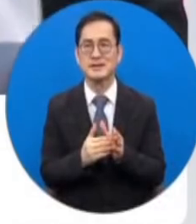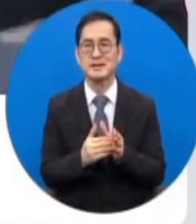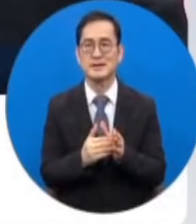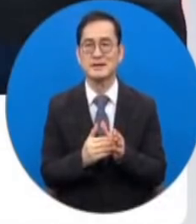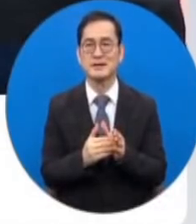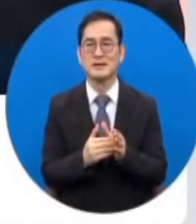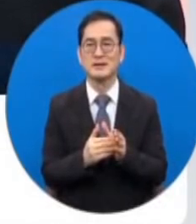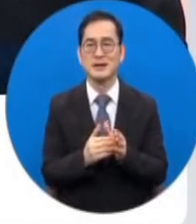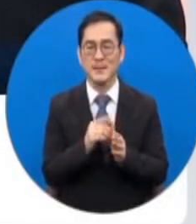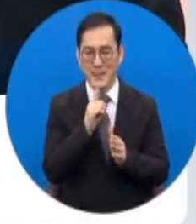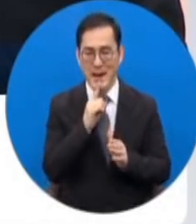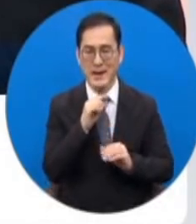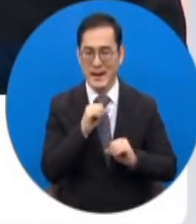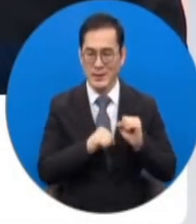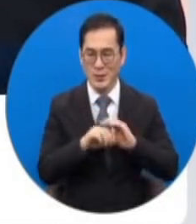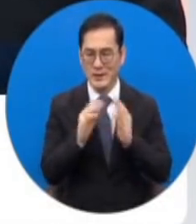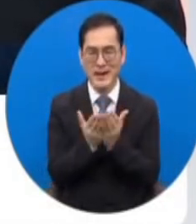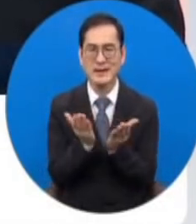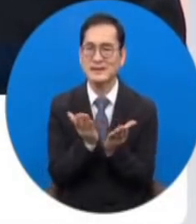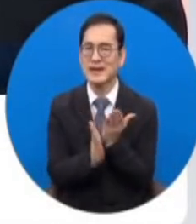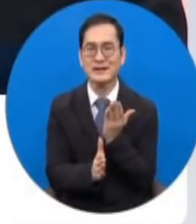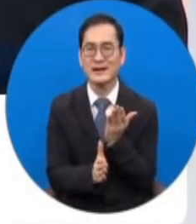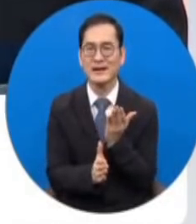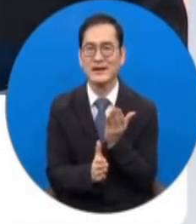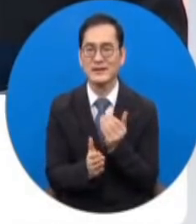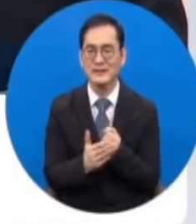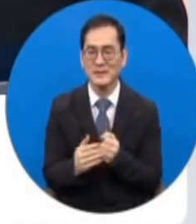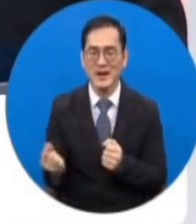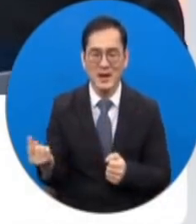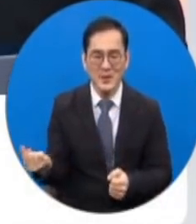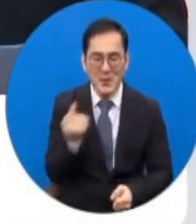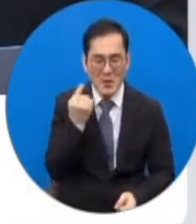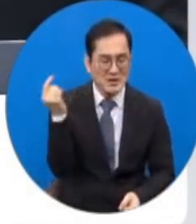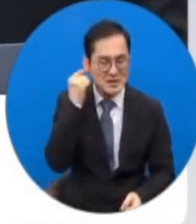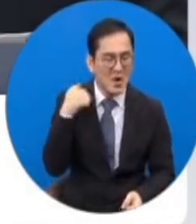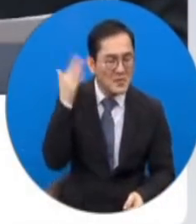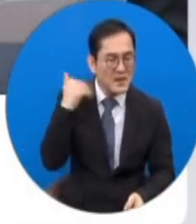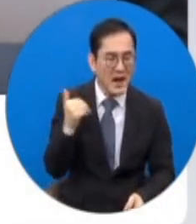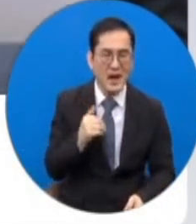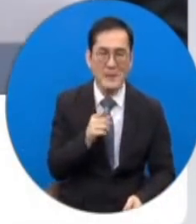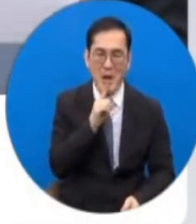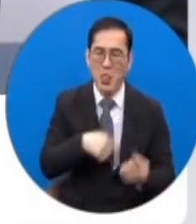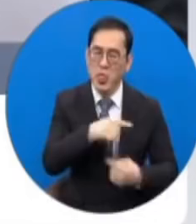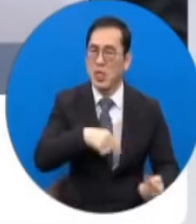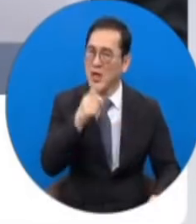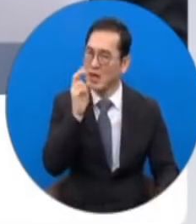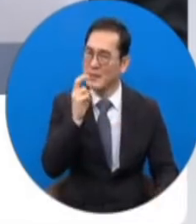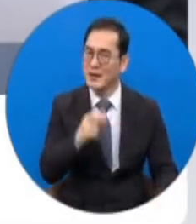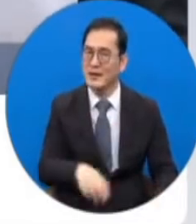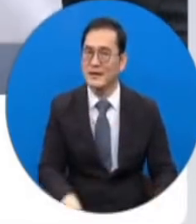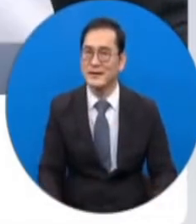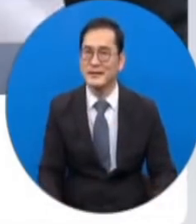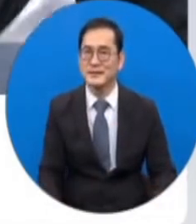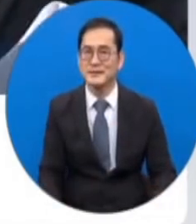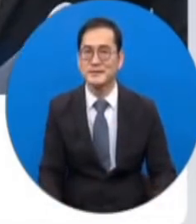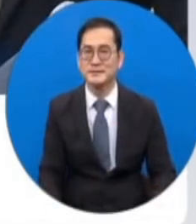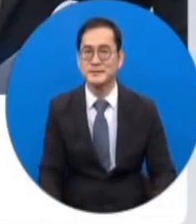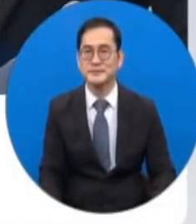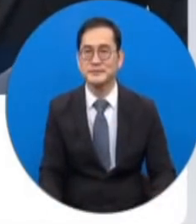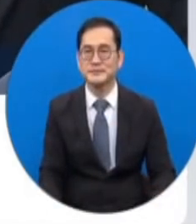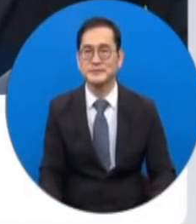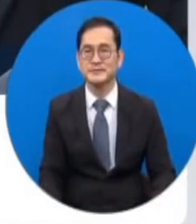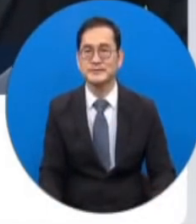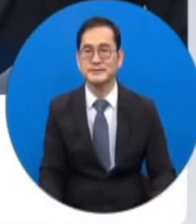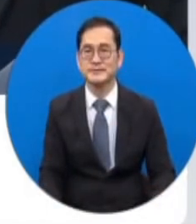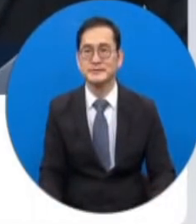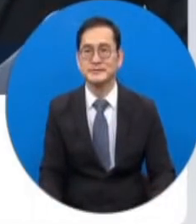일치하지 않아요 이제 그럼 결국 후 퍼프 있을 볼 수 있다고 보고 저는 이제 안철수 후보 단일화 장에서 이런 생각해요 안체스